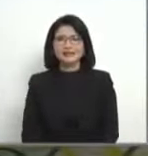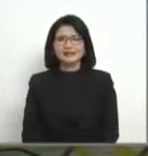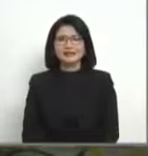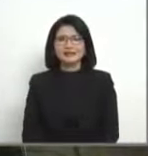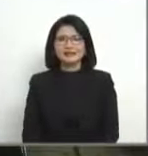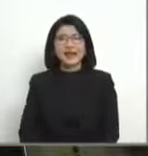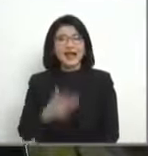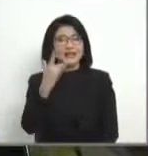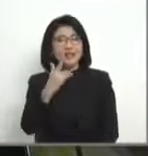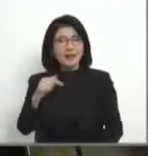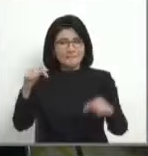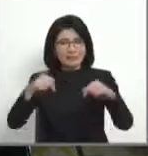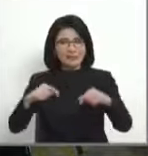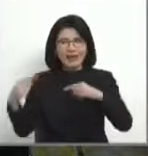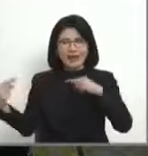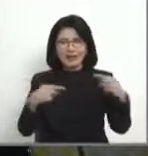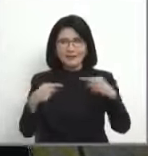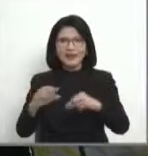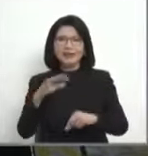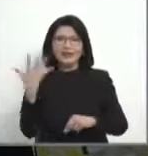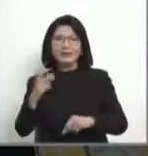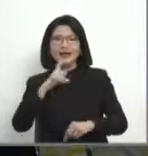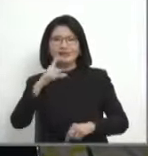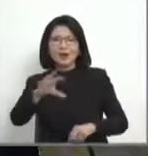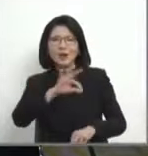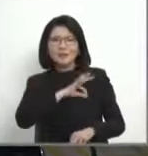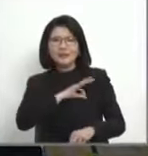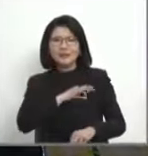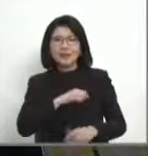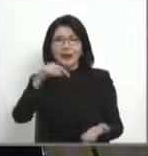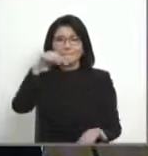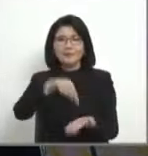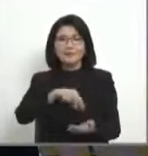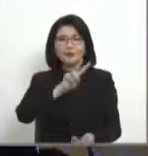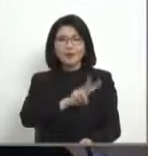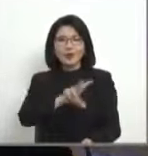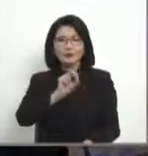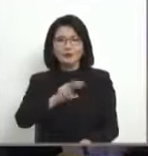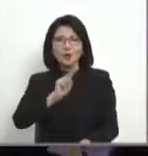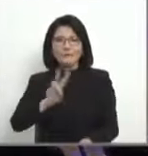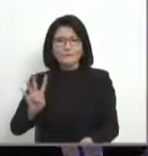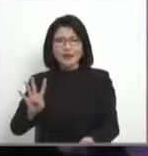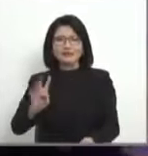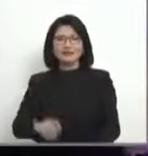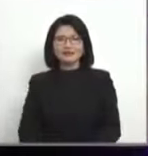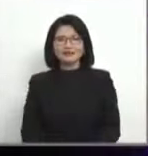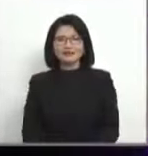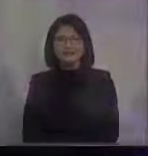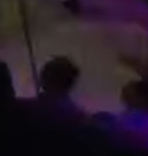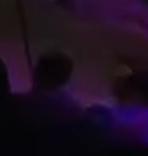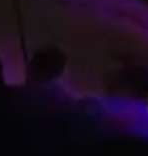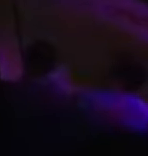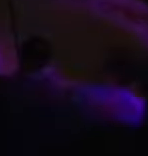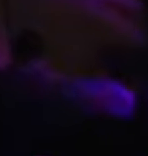akan kembali di debat kelima calon presiden pemilu tahun 2024.